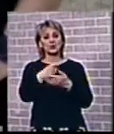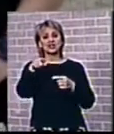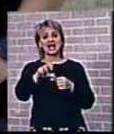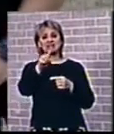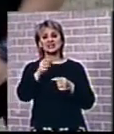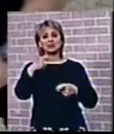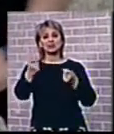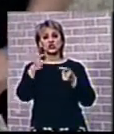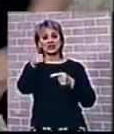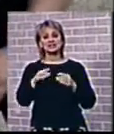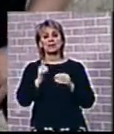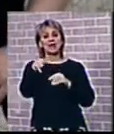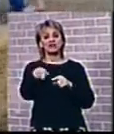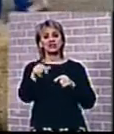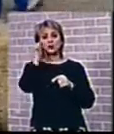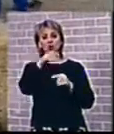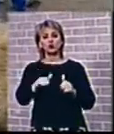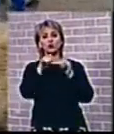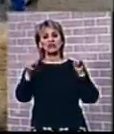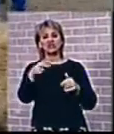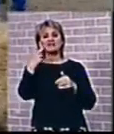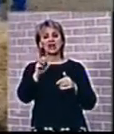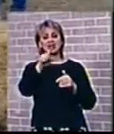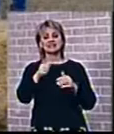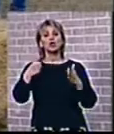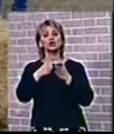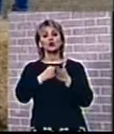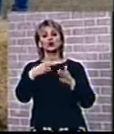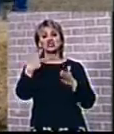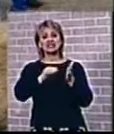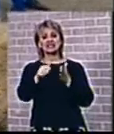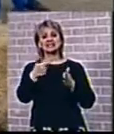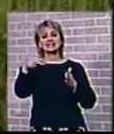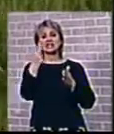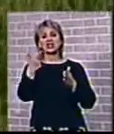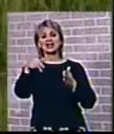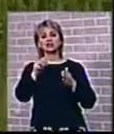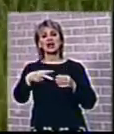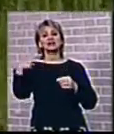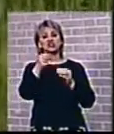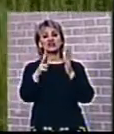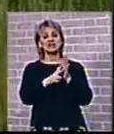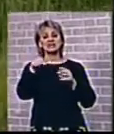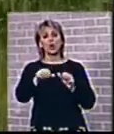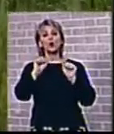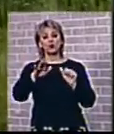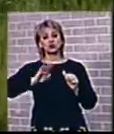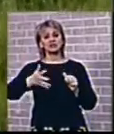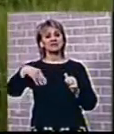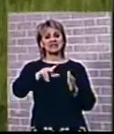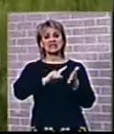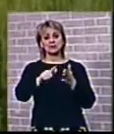озимой пшеницы на поливе уже в этом году вырастет вдвое, до 60 центнеров с гектара, а в 2018-м можно ждать